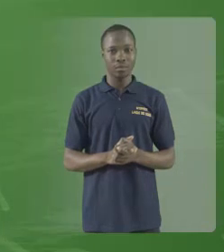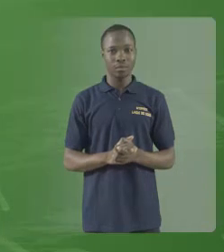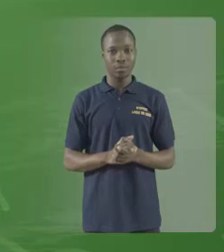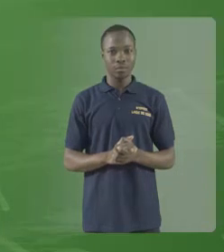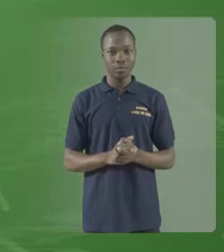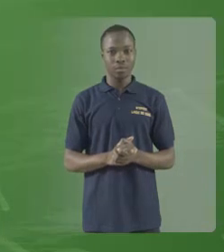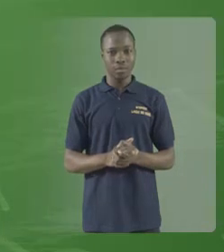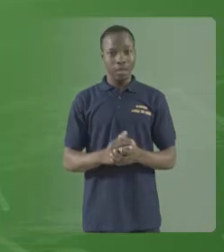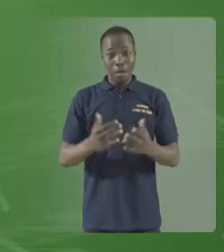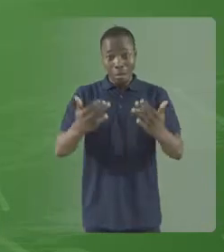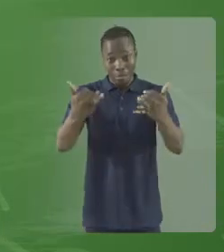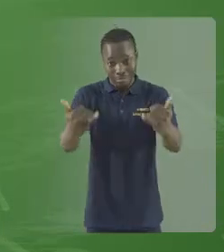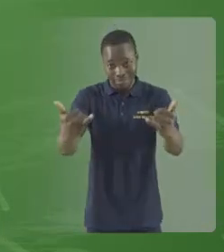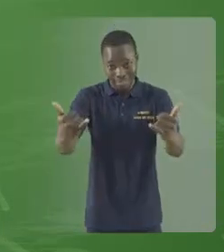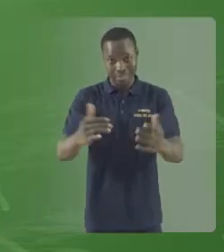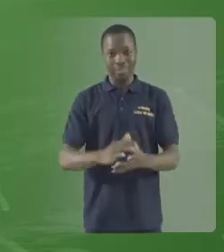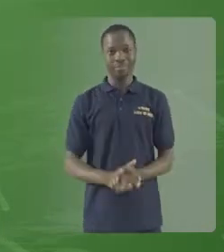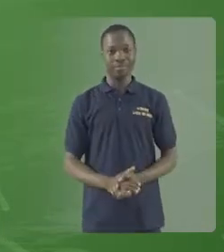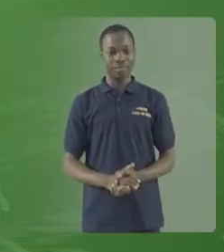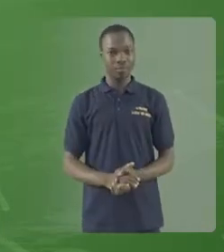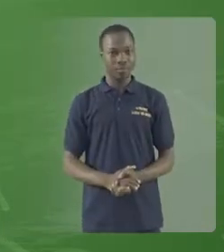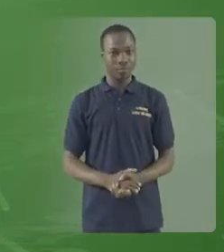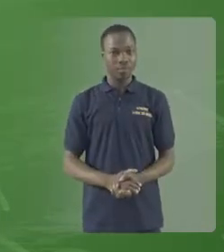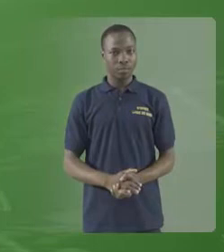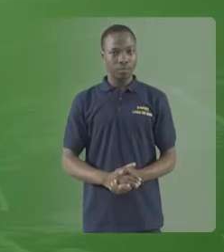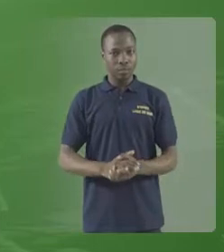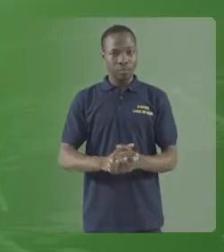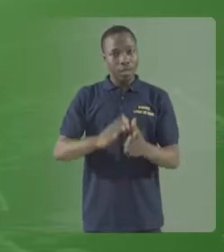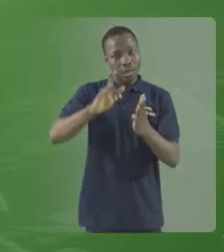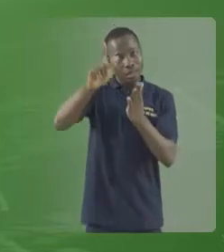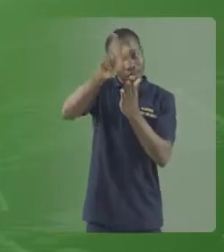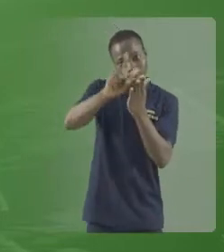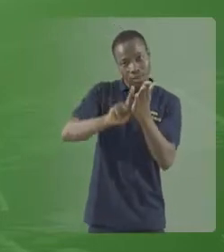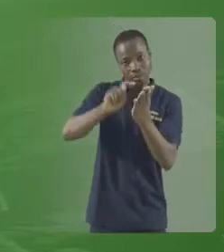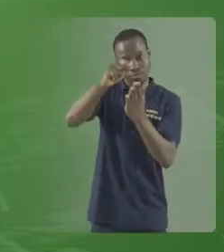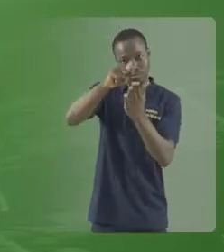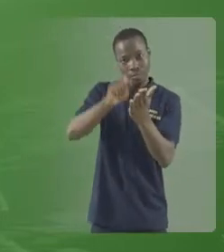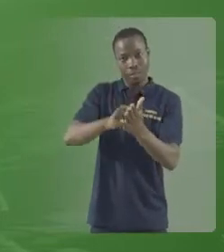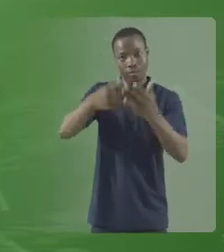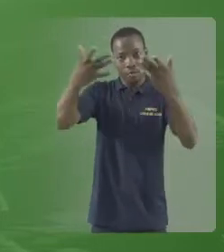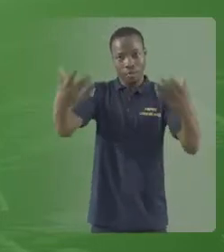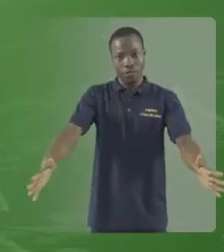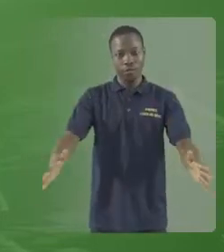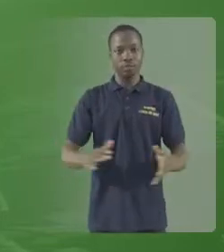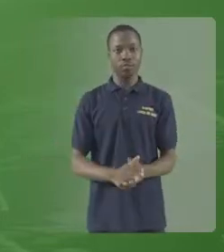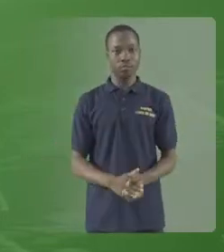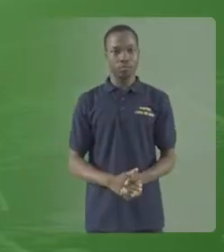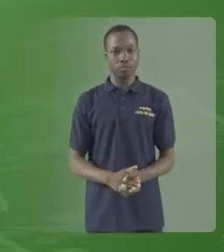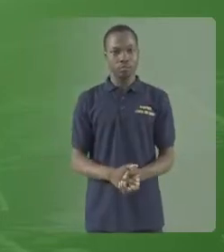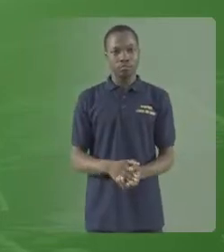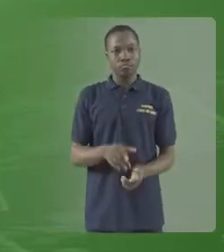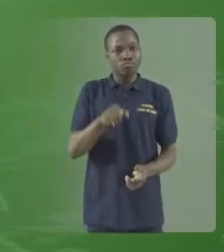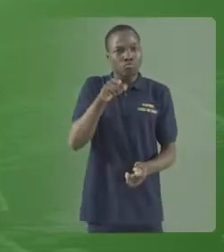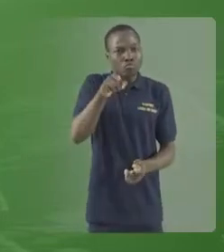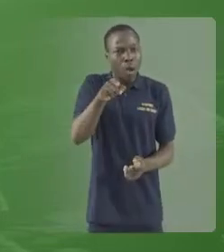Alors, après avoir écouté attentivement cette lecture, quel est